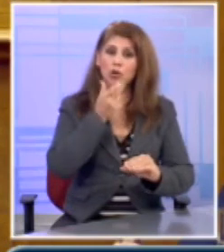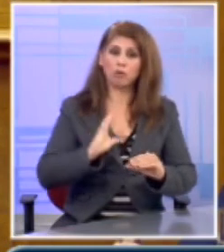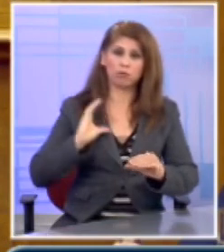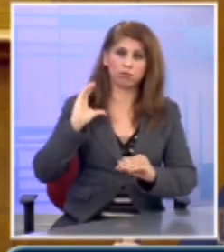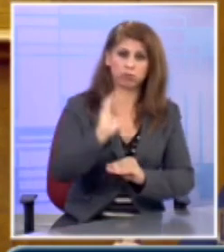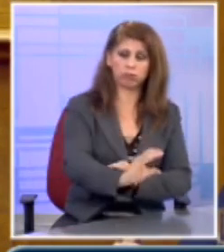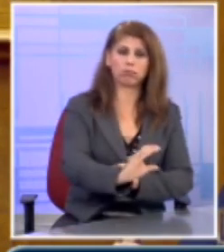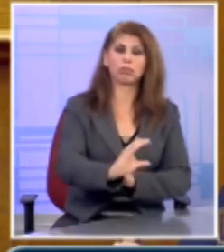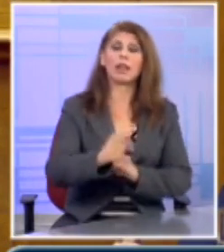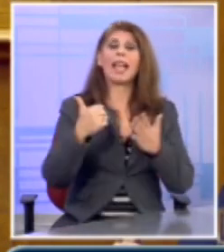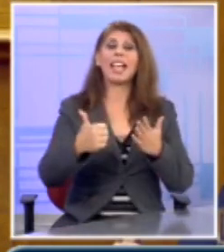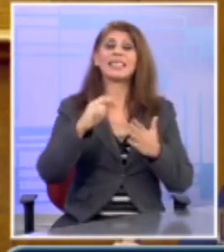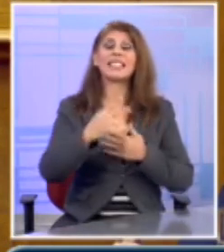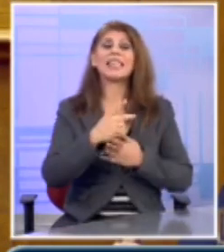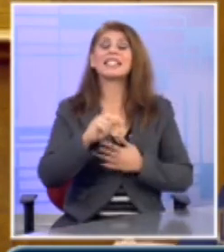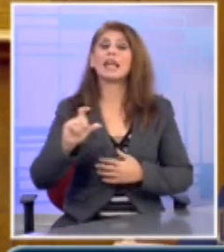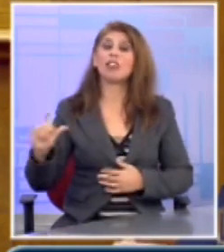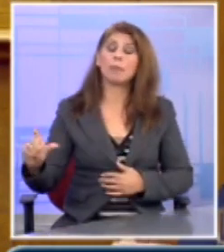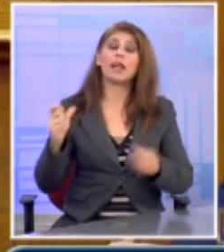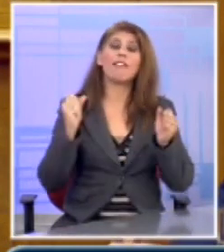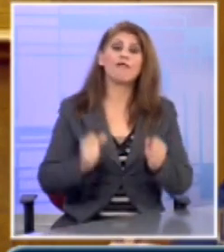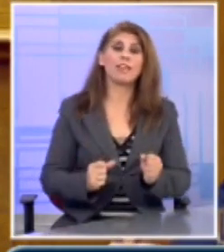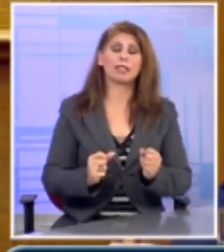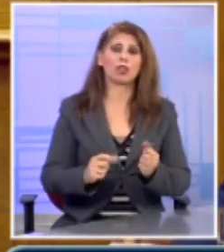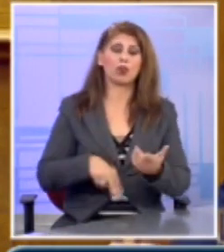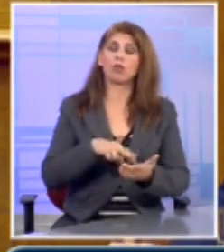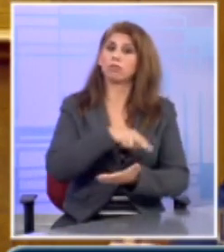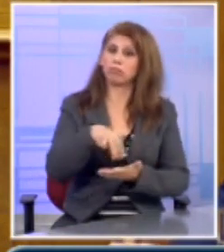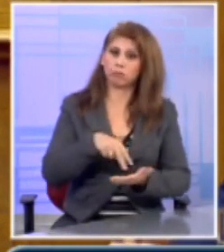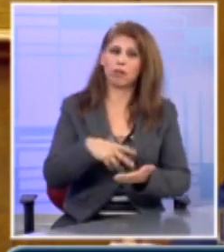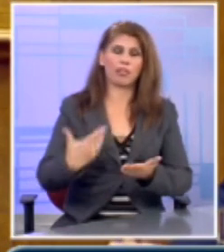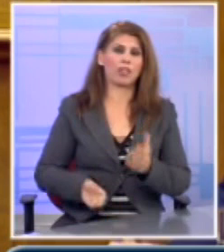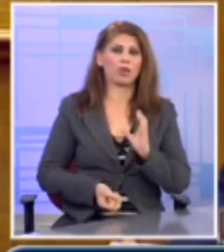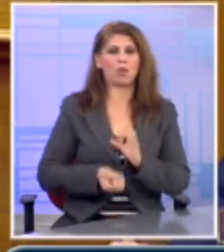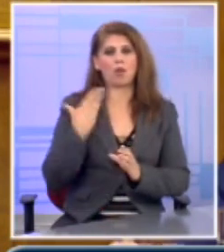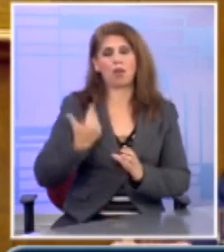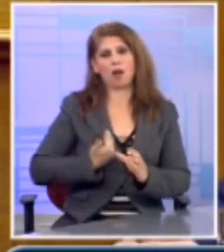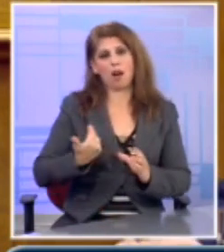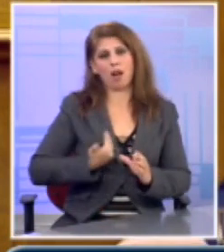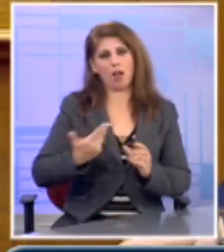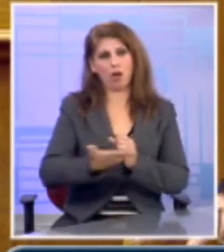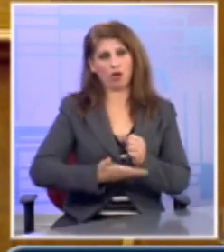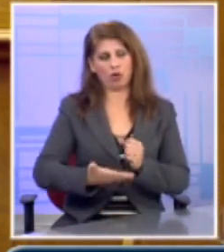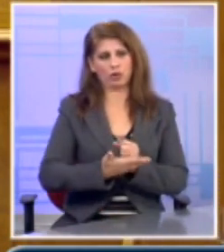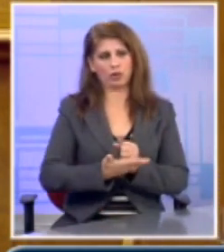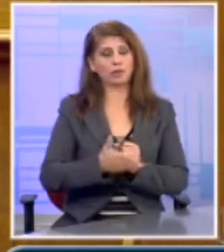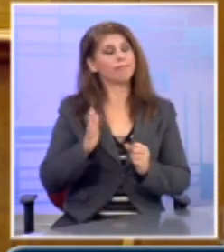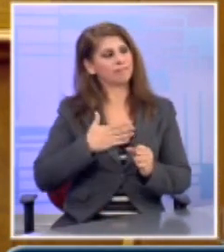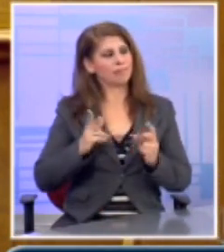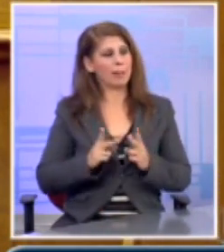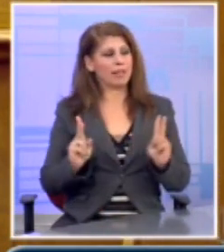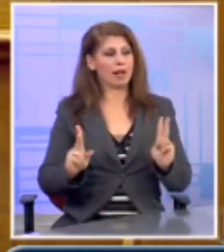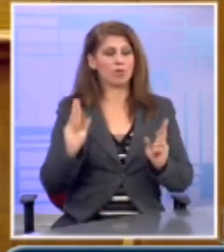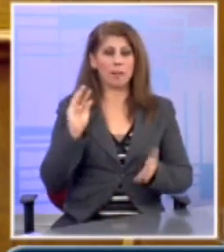της τάξης των 6 δις. Και βασικός πρωταγωνιστής σε αυτό το πρόγραμμα θα είναι ο νέος αγρότης. Επιτρέψτε μου όμως να